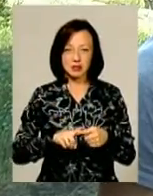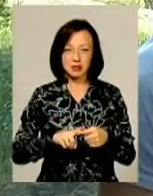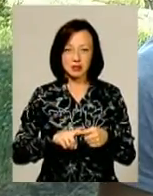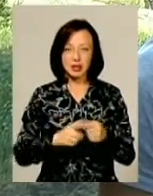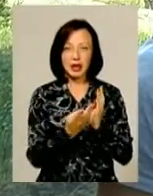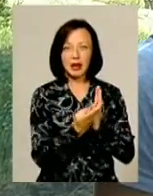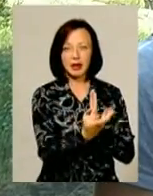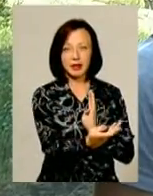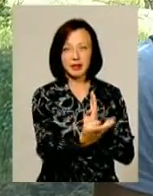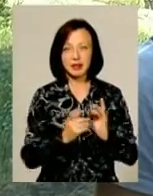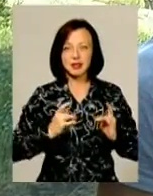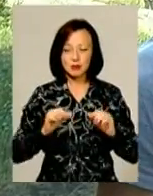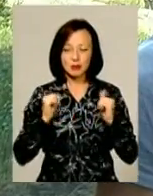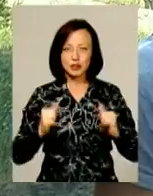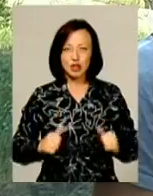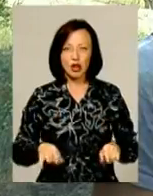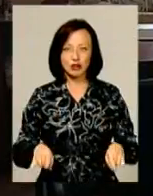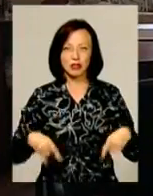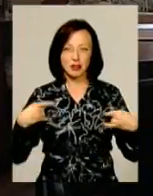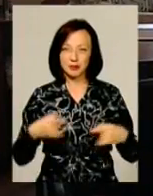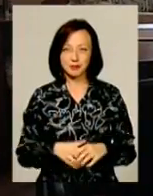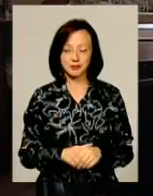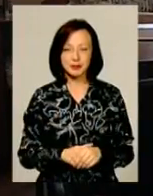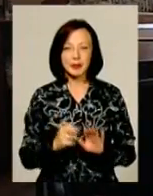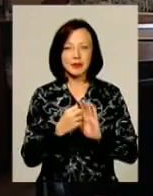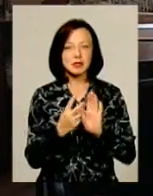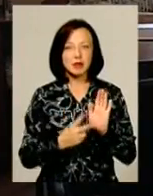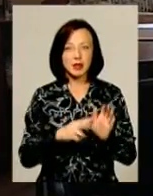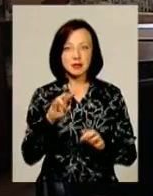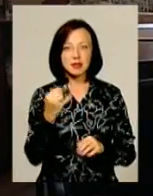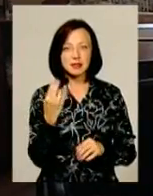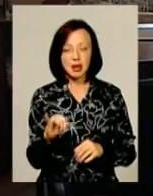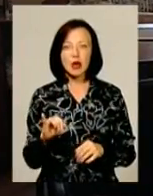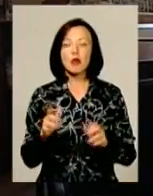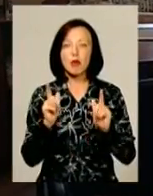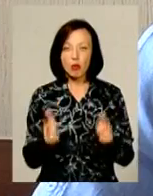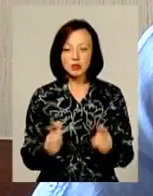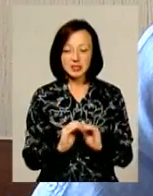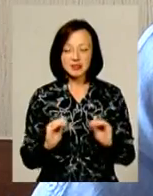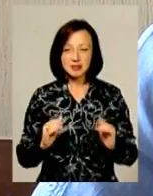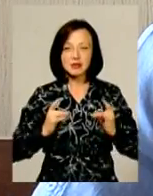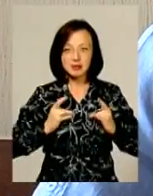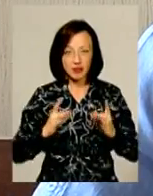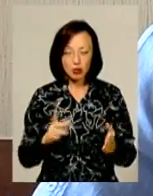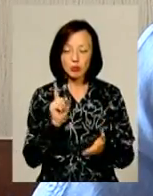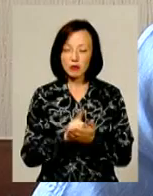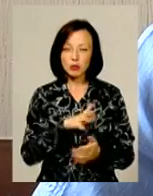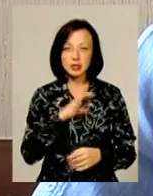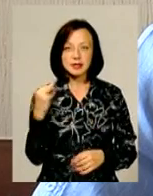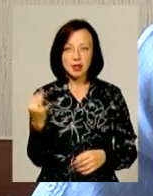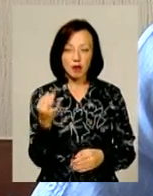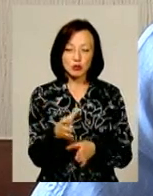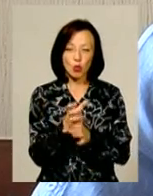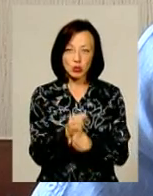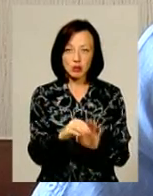на цій лінійці, це піджаки, всі ці штани. У 17-му ліцеї погоджуються, свято для дітей, а тому має бути цікавим.